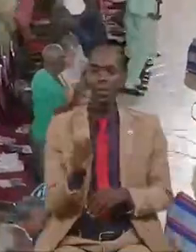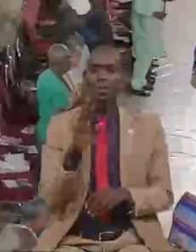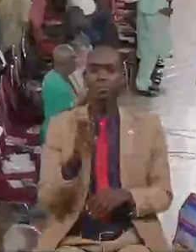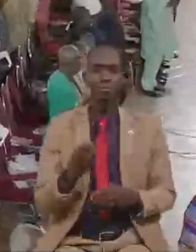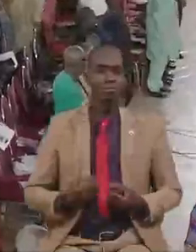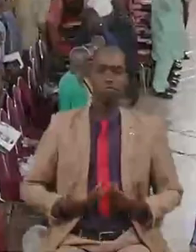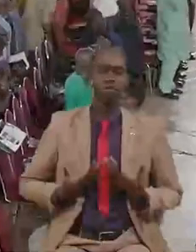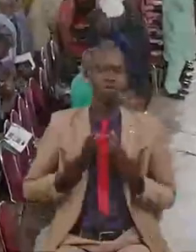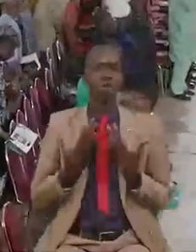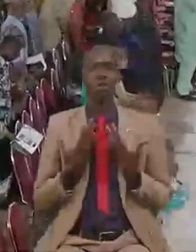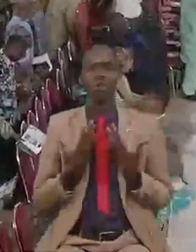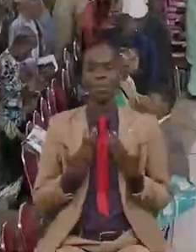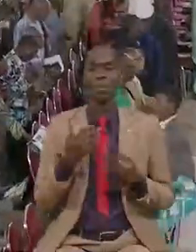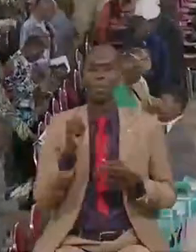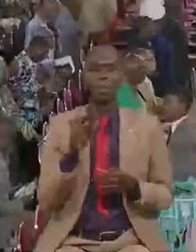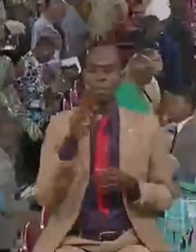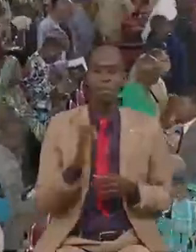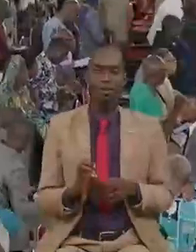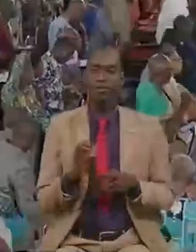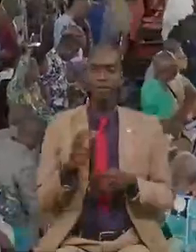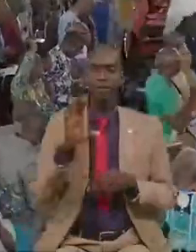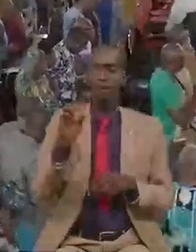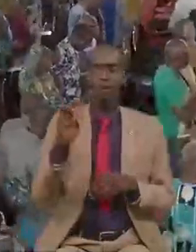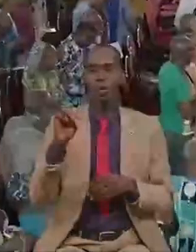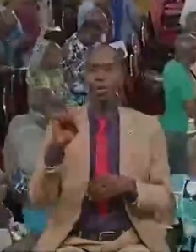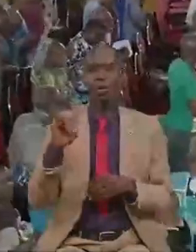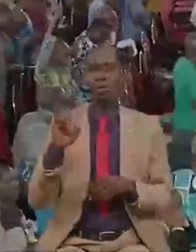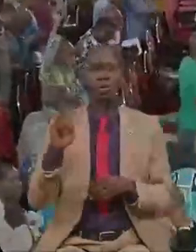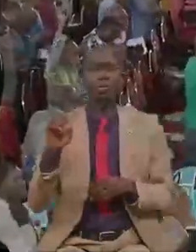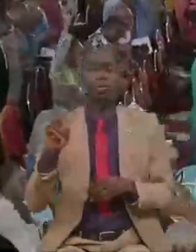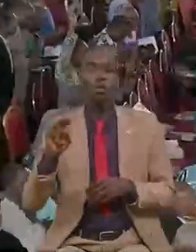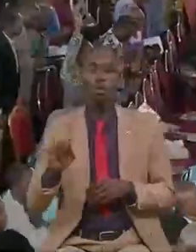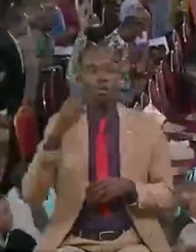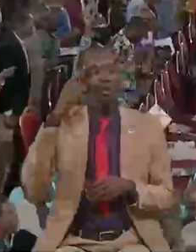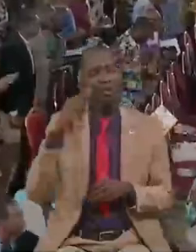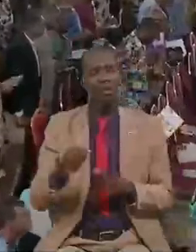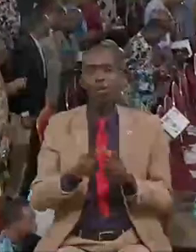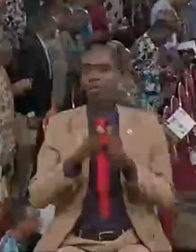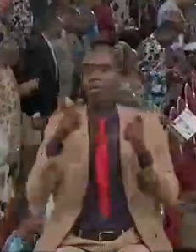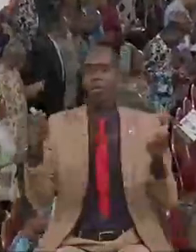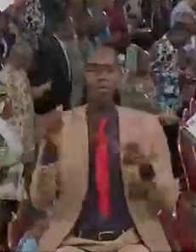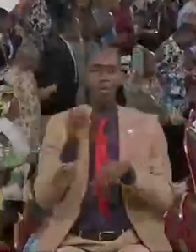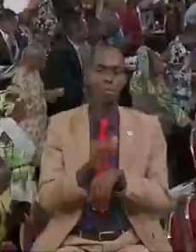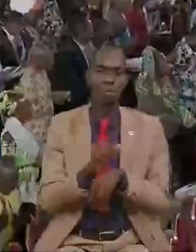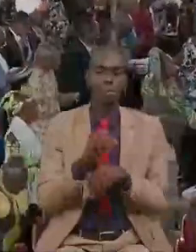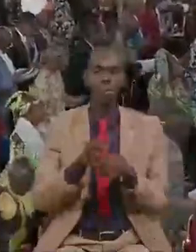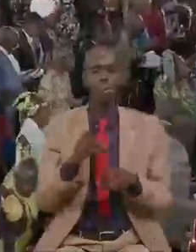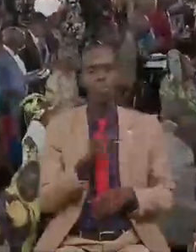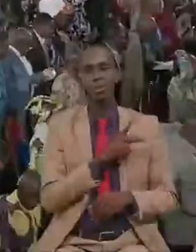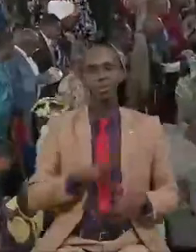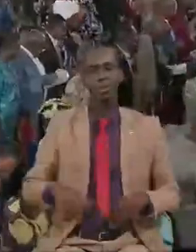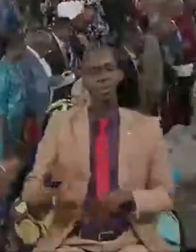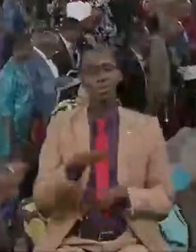un rajeunissement, une recommission pour les exploits dans le royaume. À un